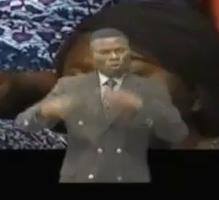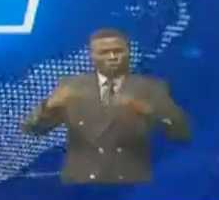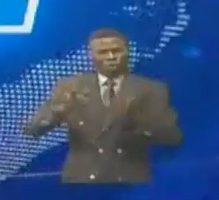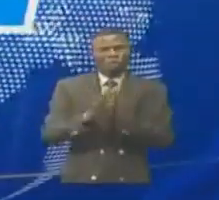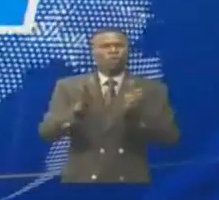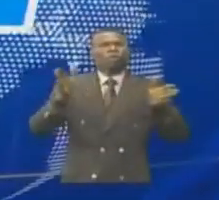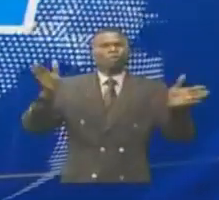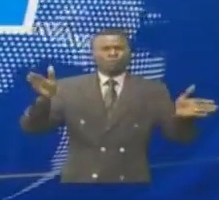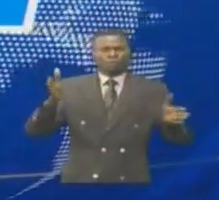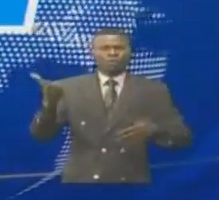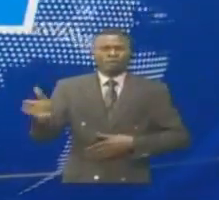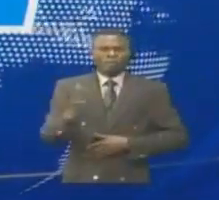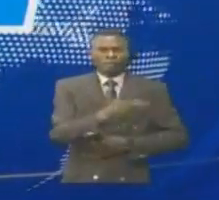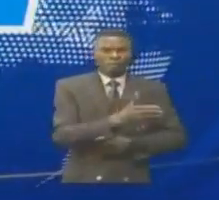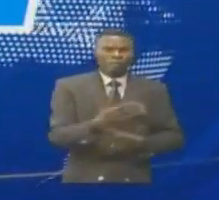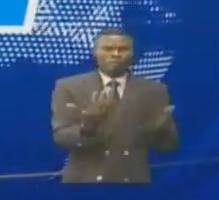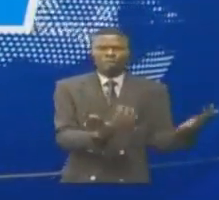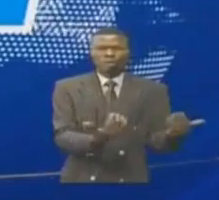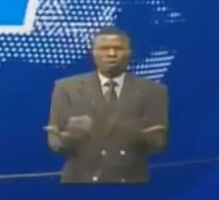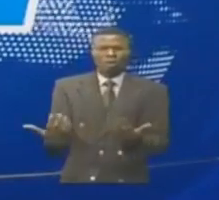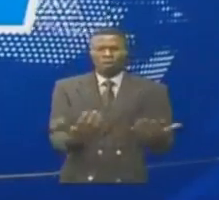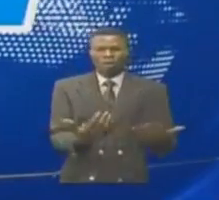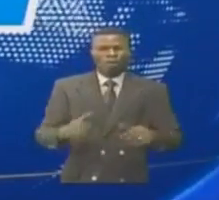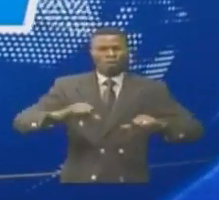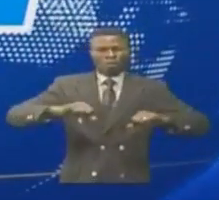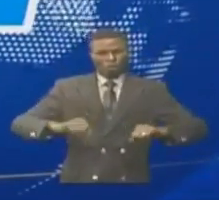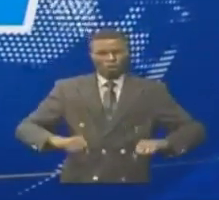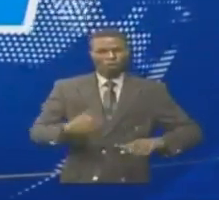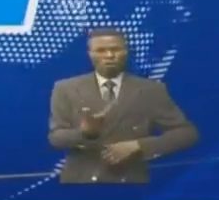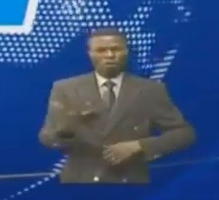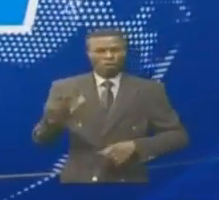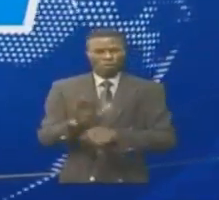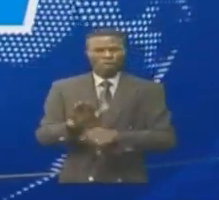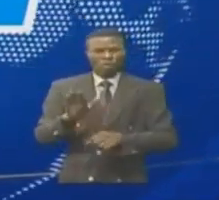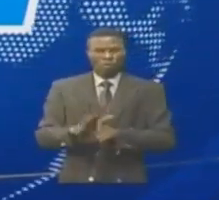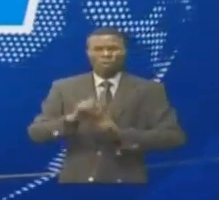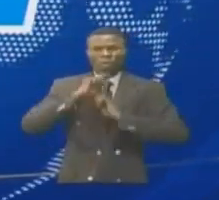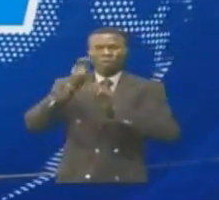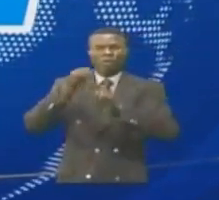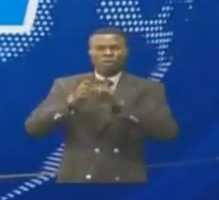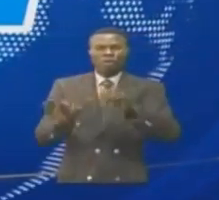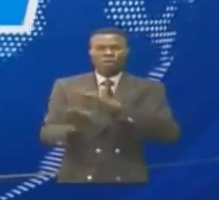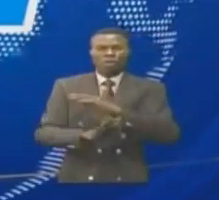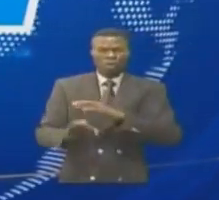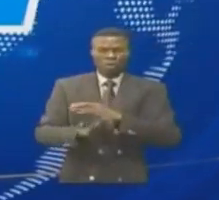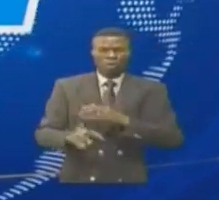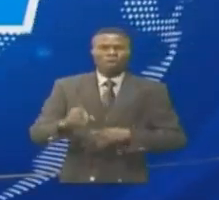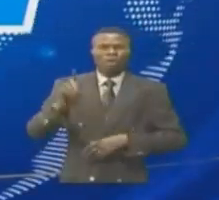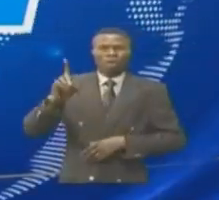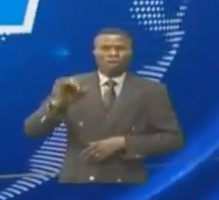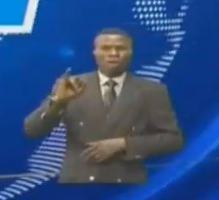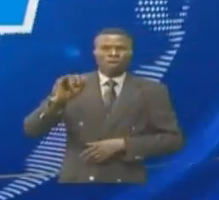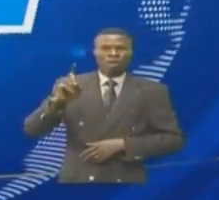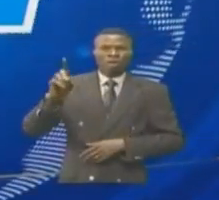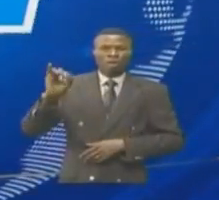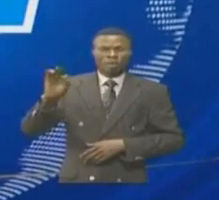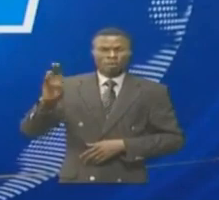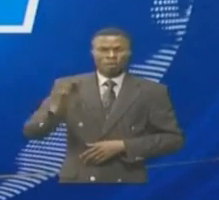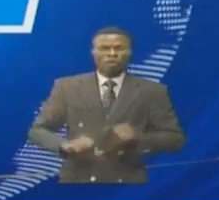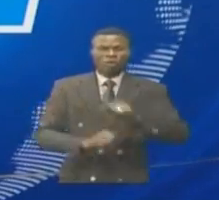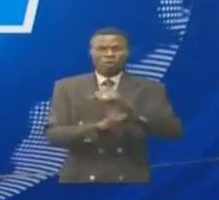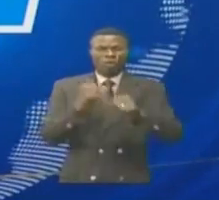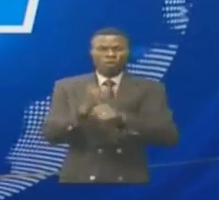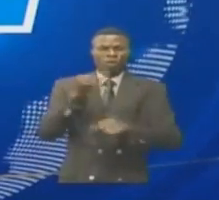publics. Des chaises et autres matériels, dont de la Fondation Elidor Massamba, pour appuyer les efforts du